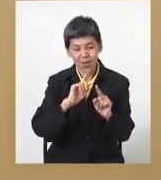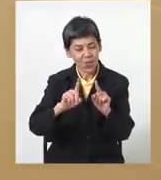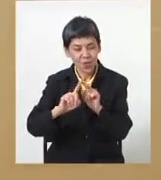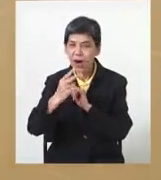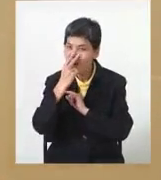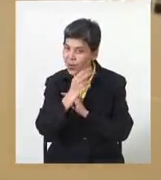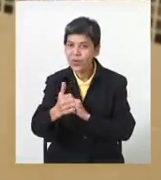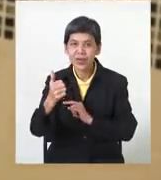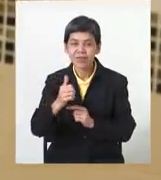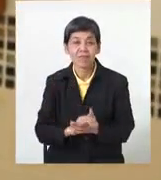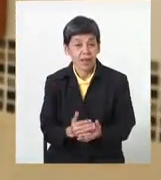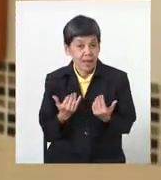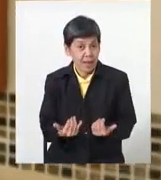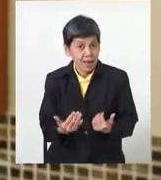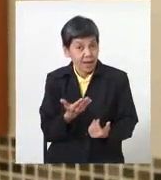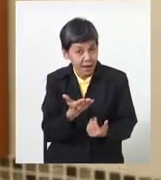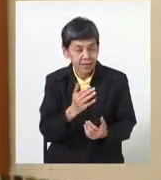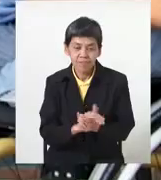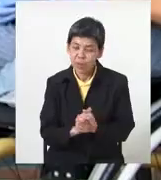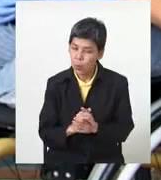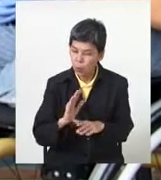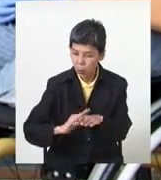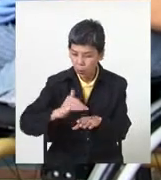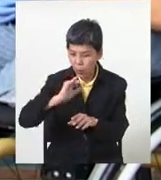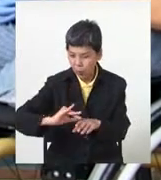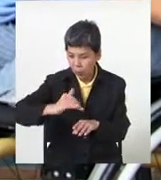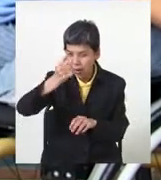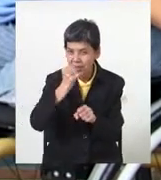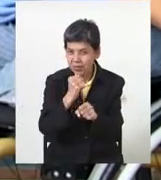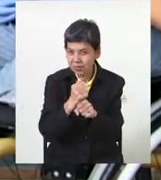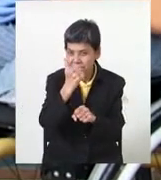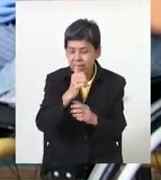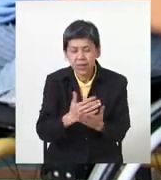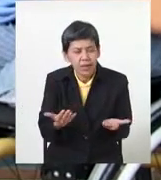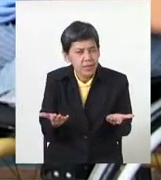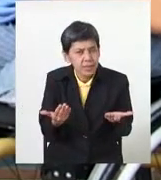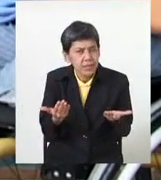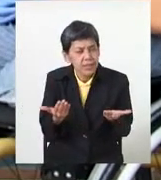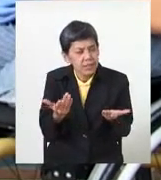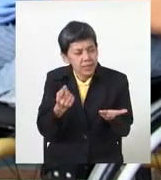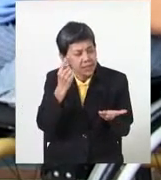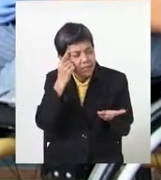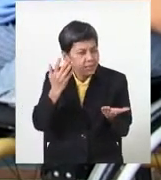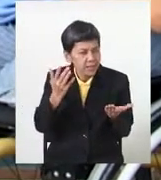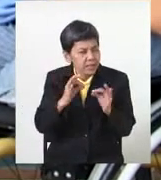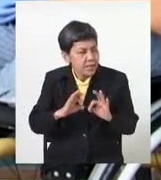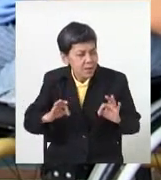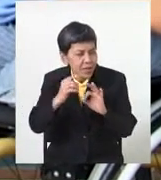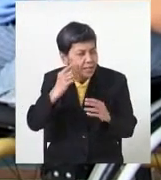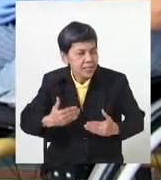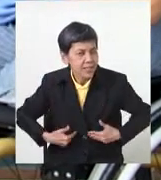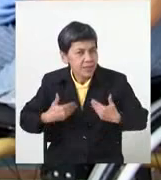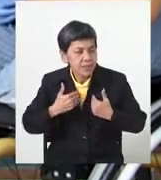ดำเนินสะดวกมีอะไรอีกมากมายให้เราค้นหาทุกวันเนี้ยที่ประสบความสำเร็จมาจนถึงวันเนี้ยอะไร